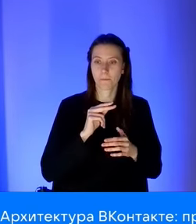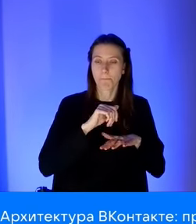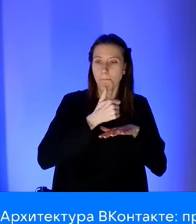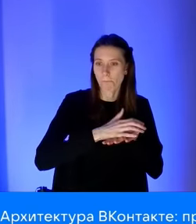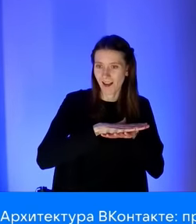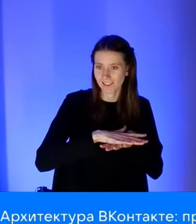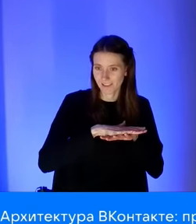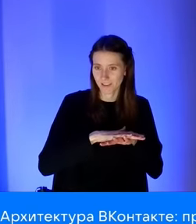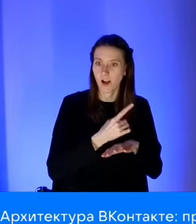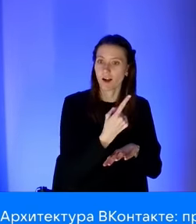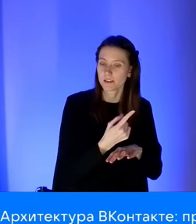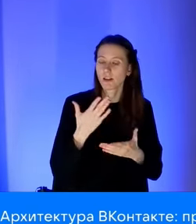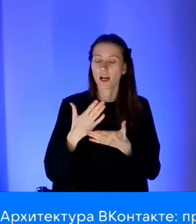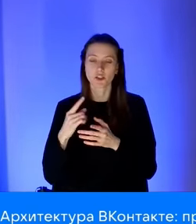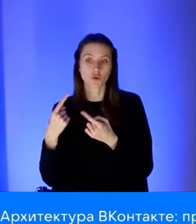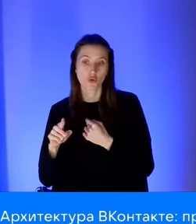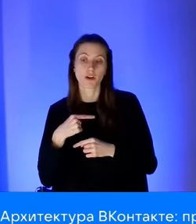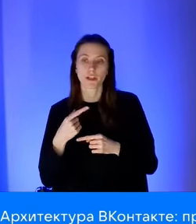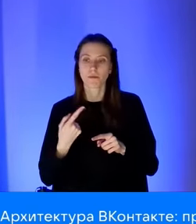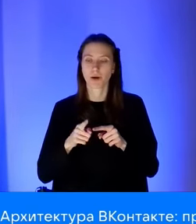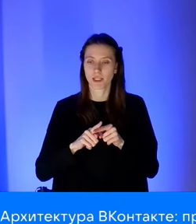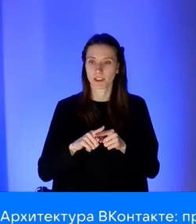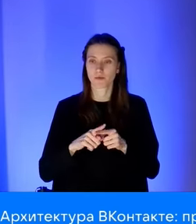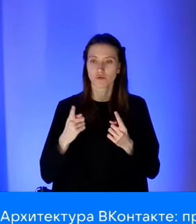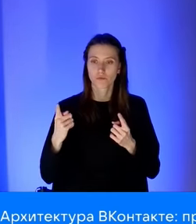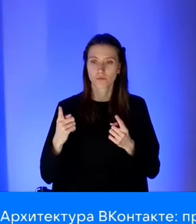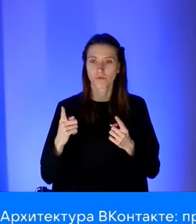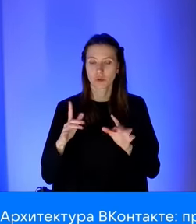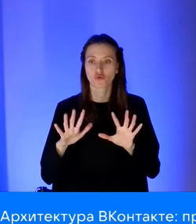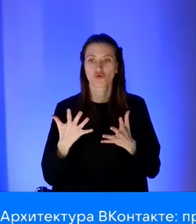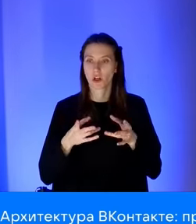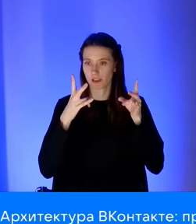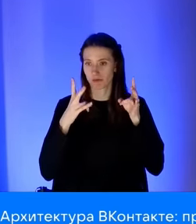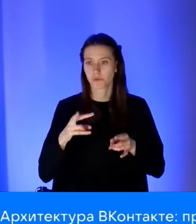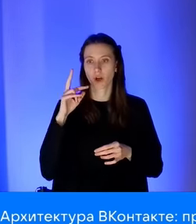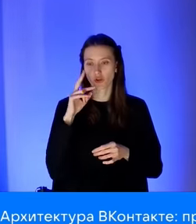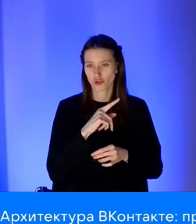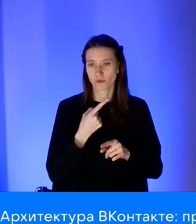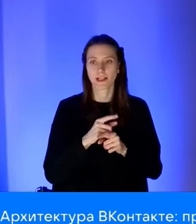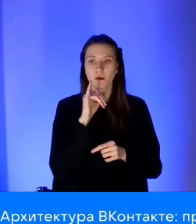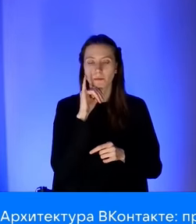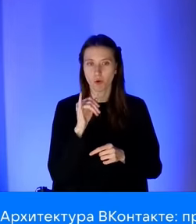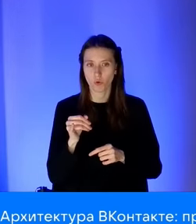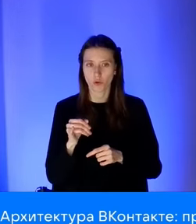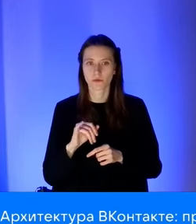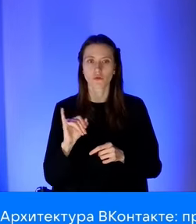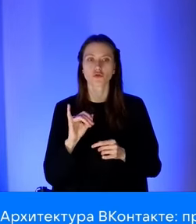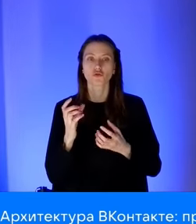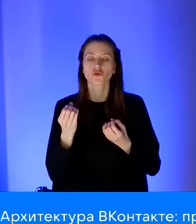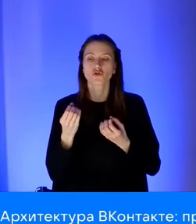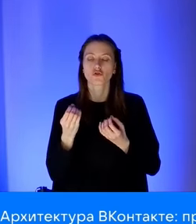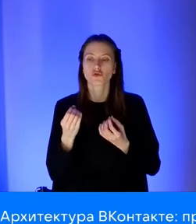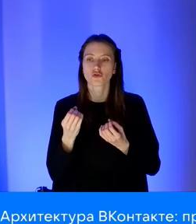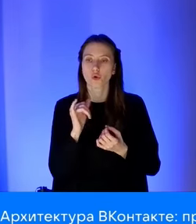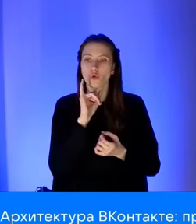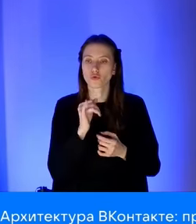происходит некоторый лаг и количество ошибок растёт Плохо что хуже